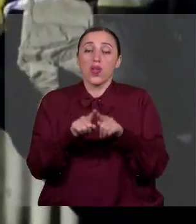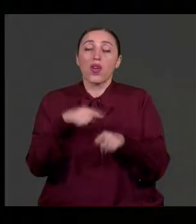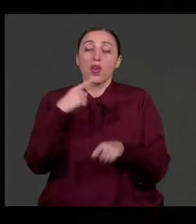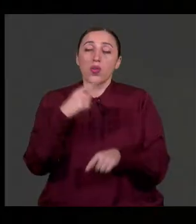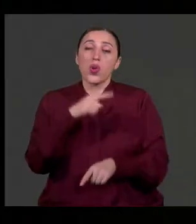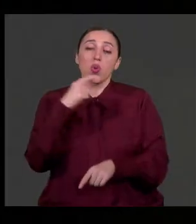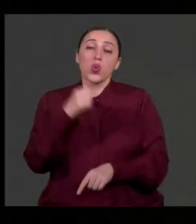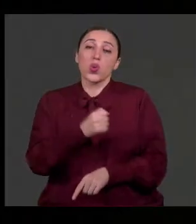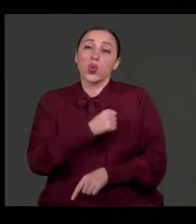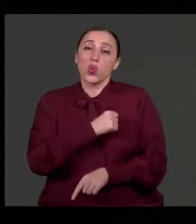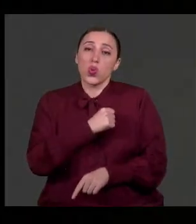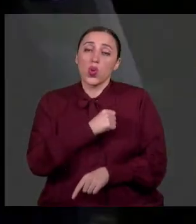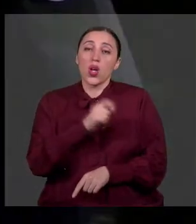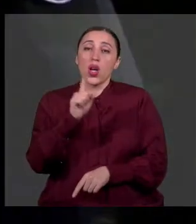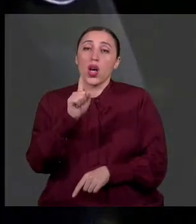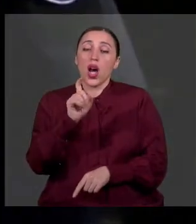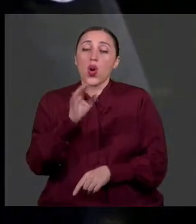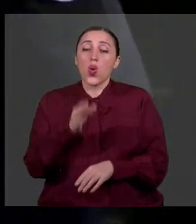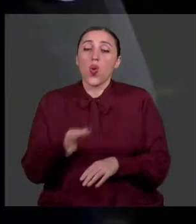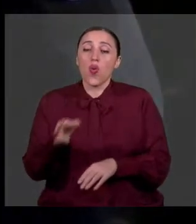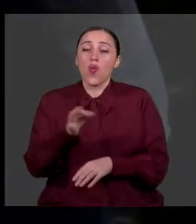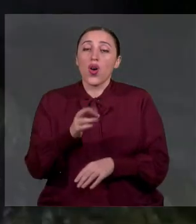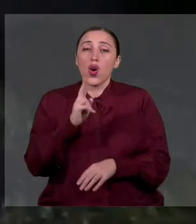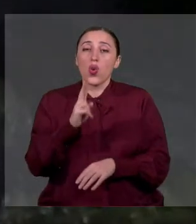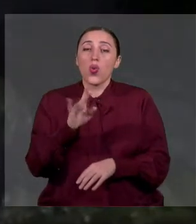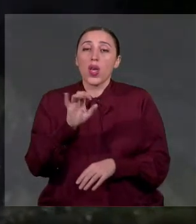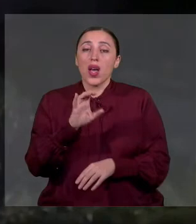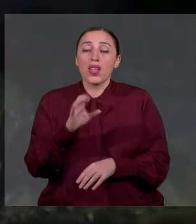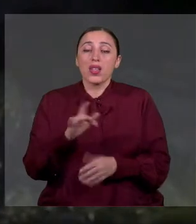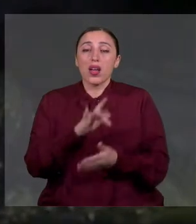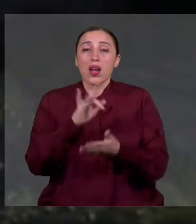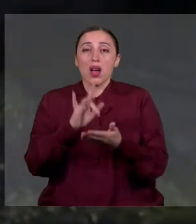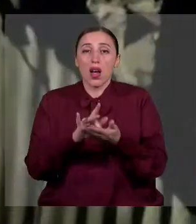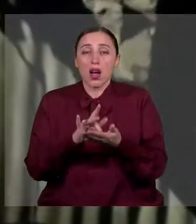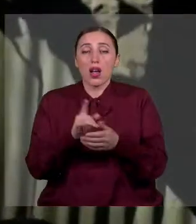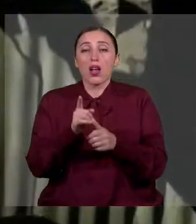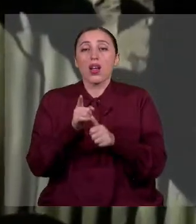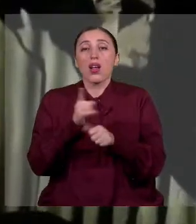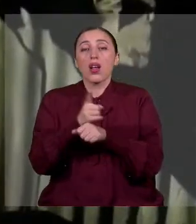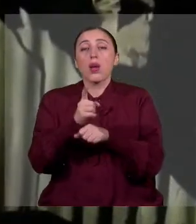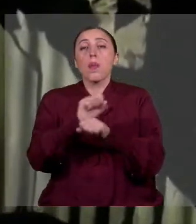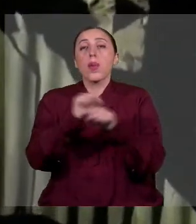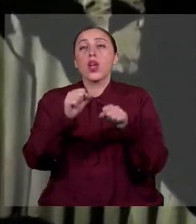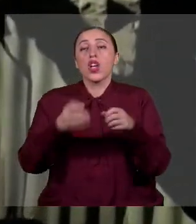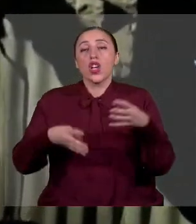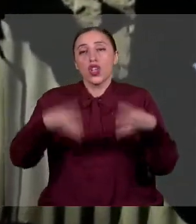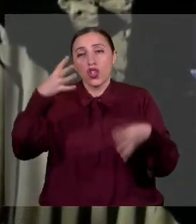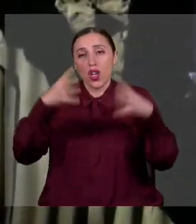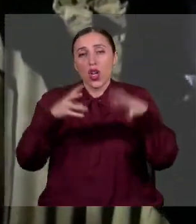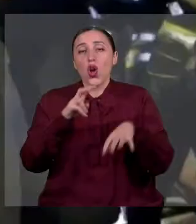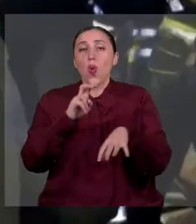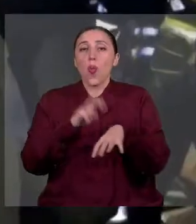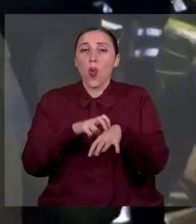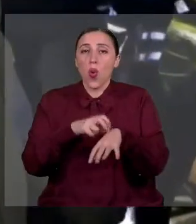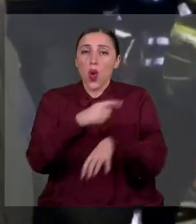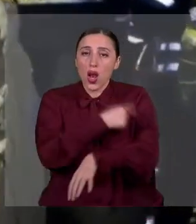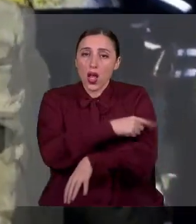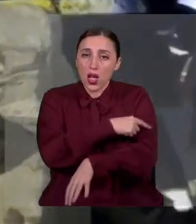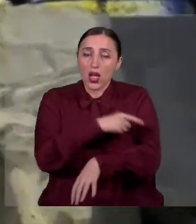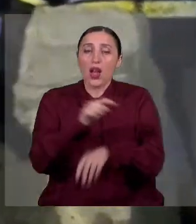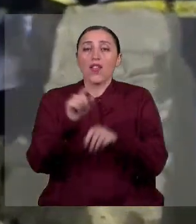զորքերը գնդակոծել են Խարկովի մարզի Կուպյանսկ քաղաքը, հրթիռները հարվածել են բնակելի շենքին, պոլիկլինիկային և